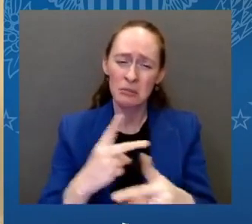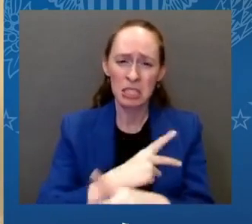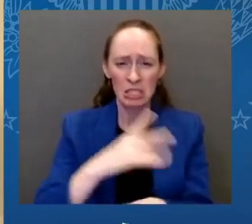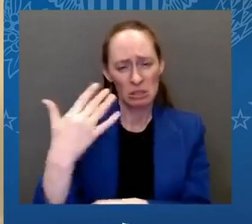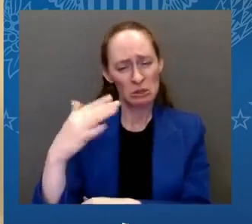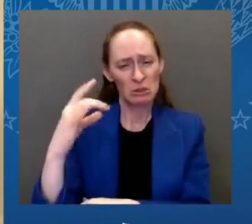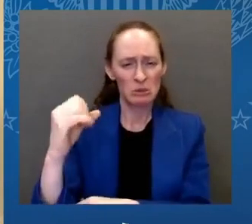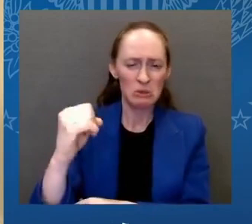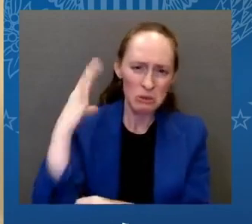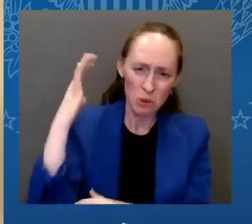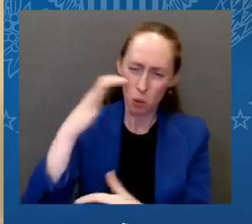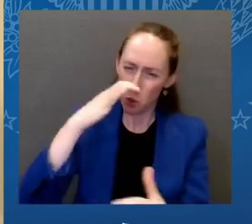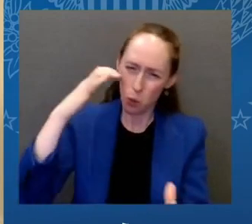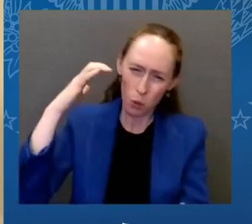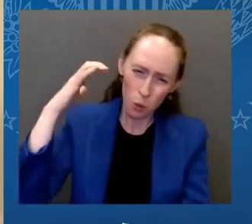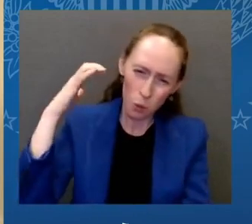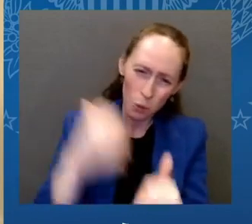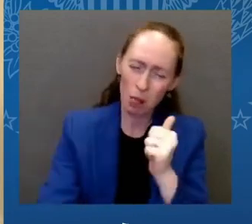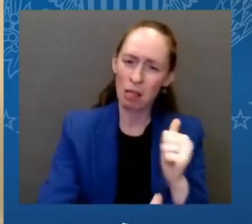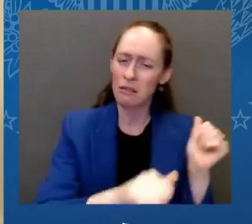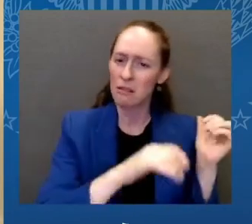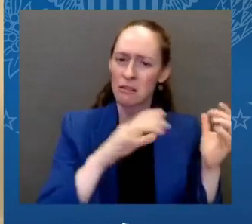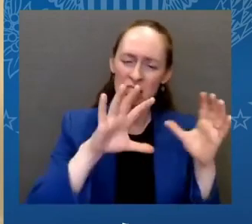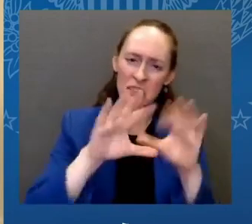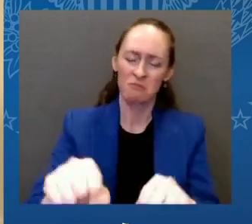дітей, старших громадян.